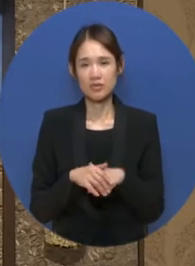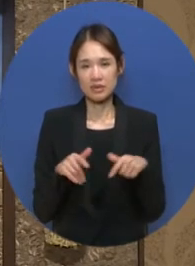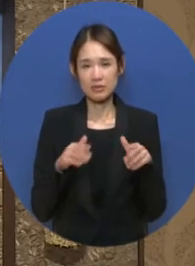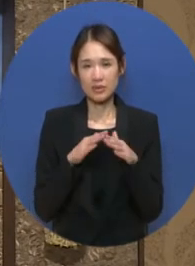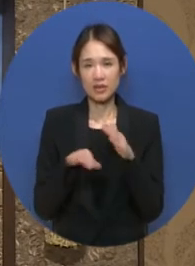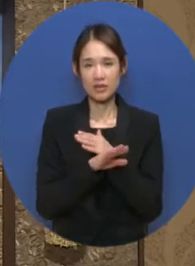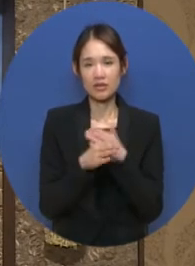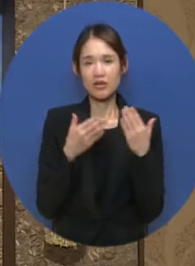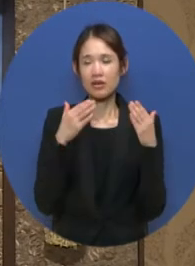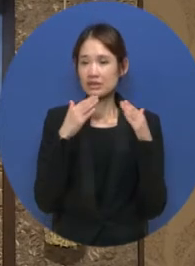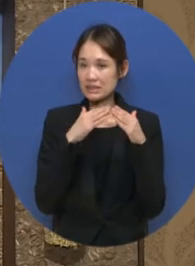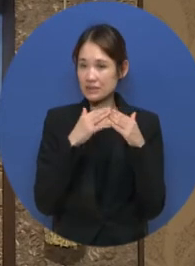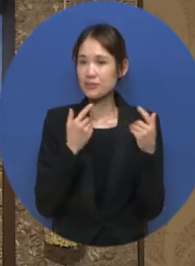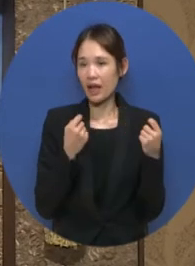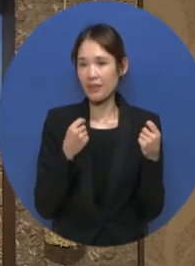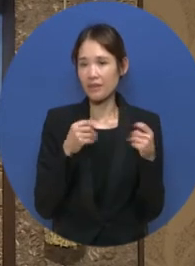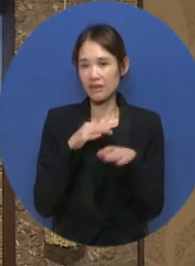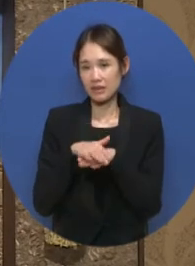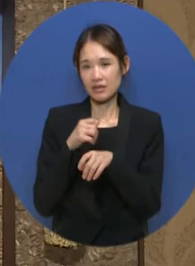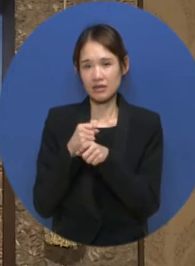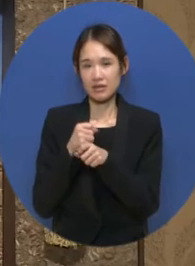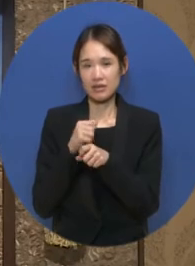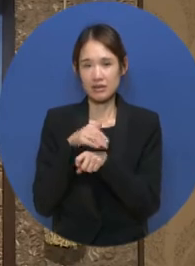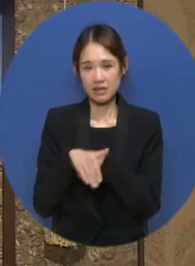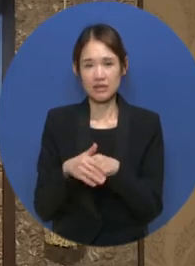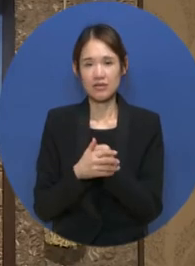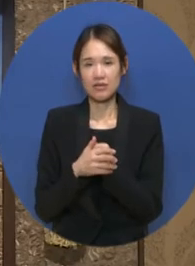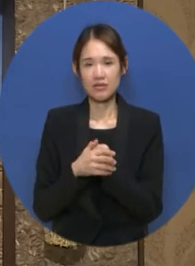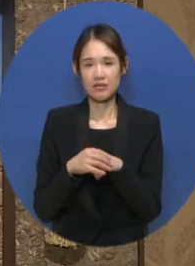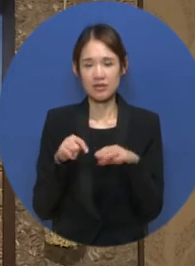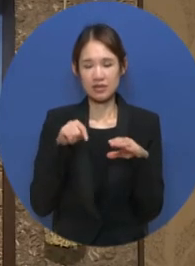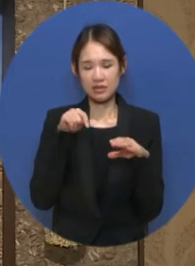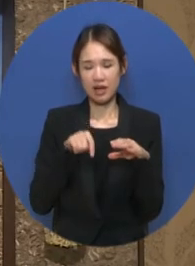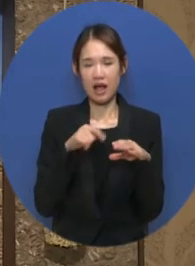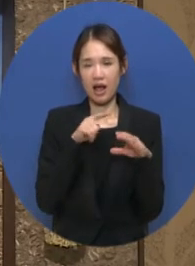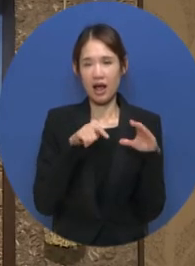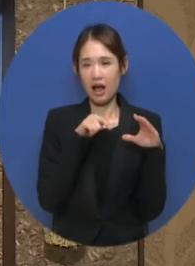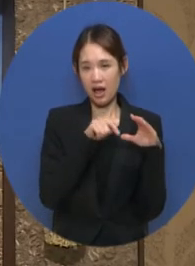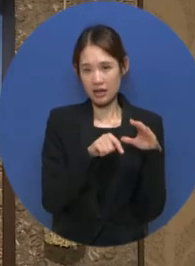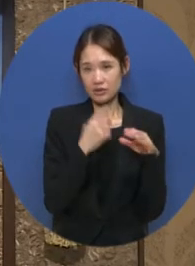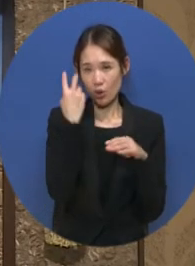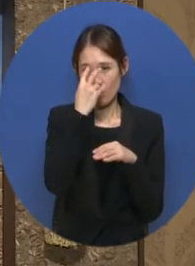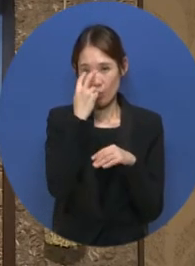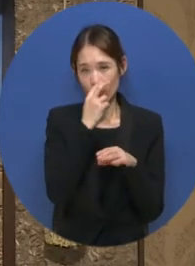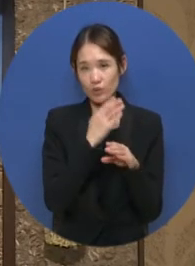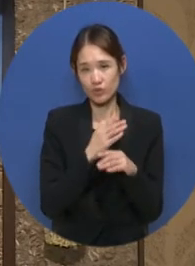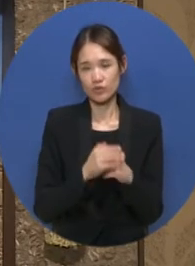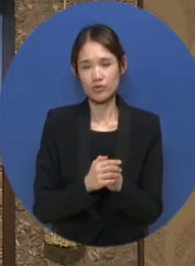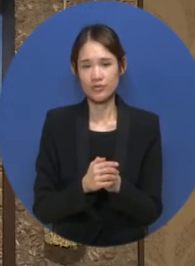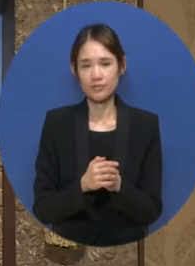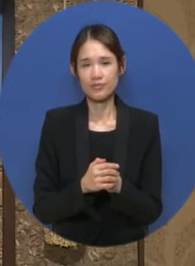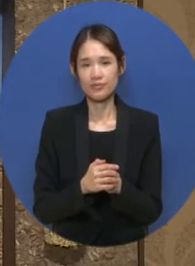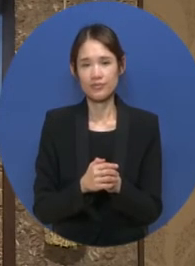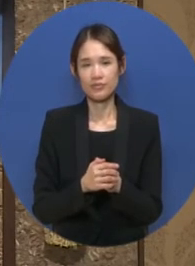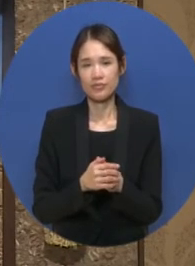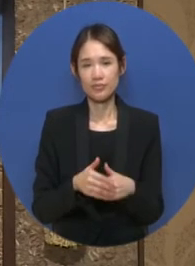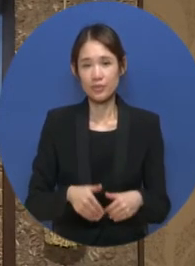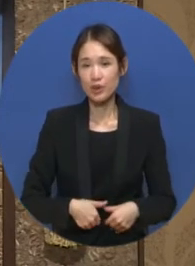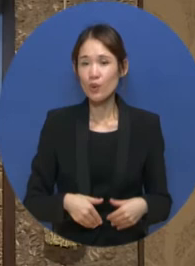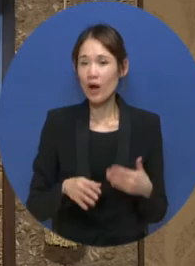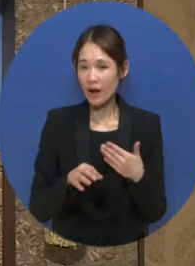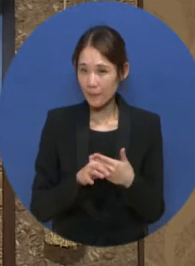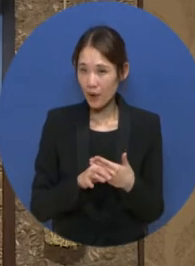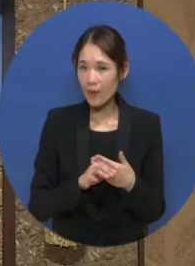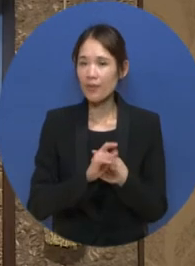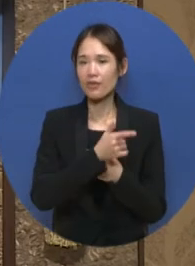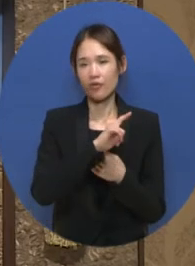가정집 같은 구조로 되어 있습니다 이제 그 곳에서 이제 보호를 받고 있구요 예 그렇게 필요한 경우에 여러가지